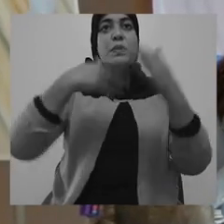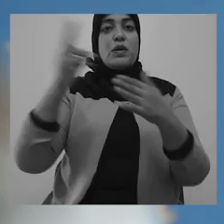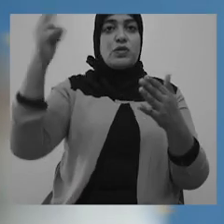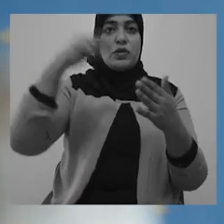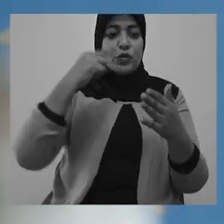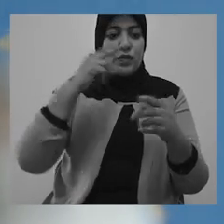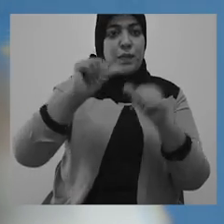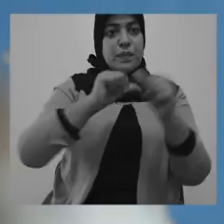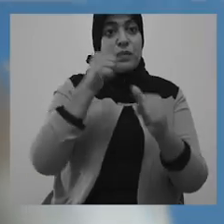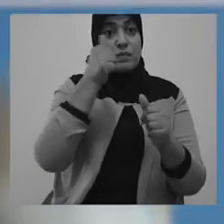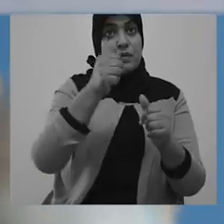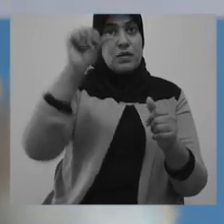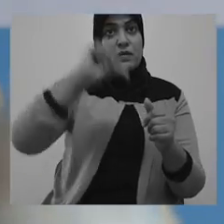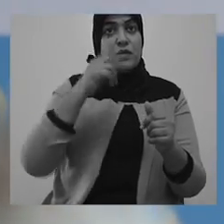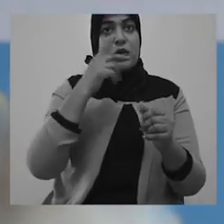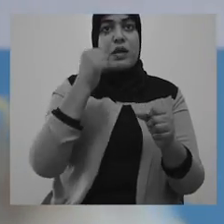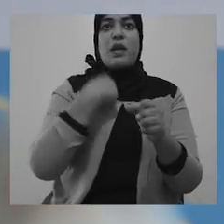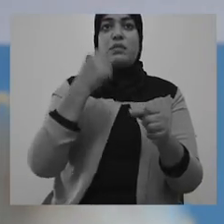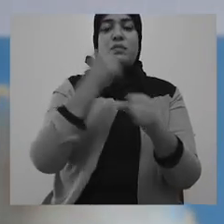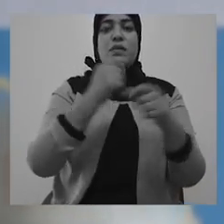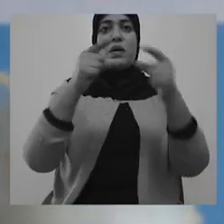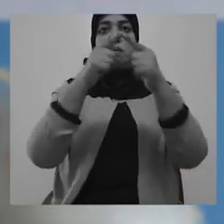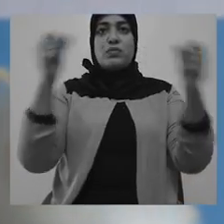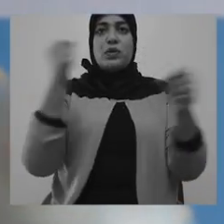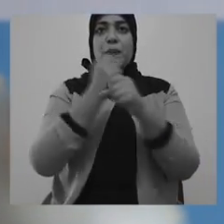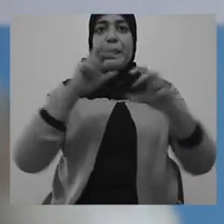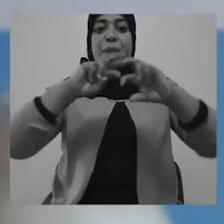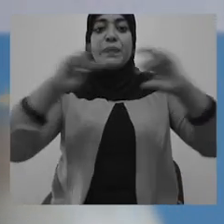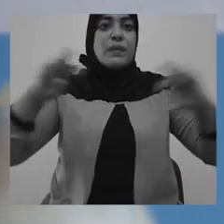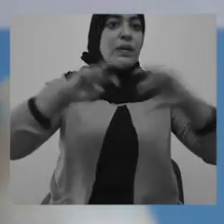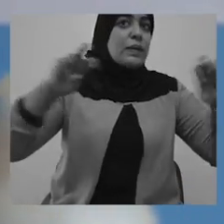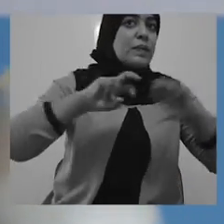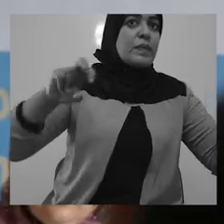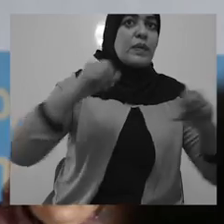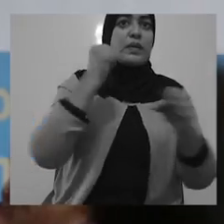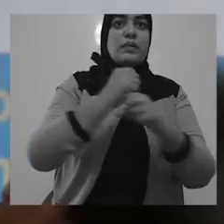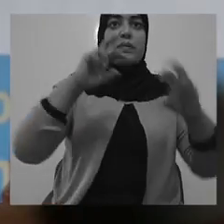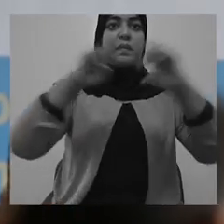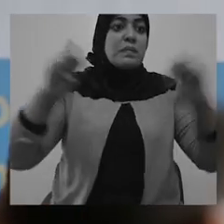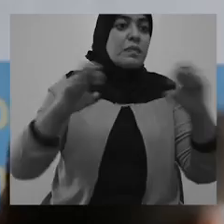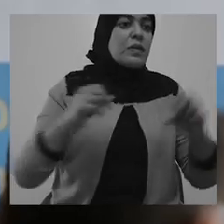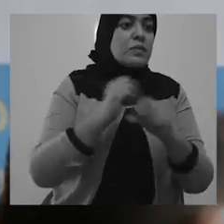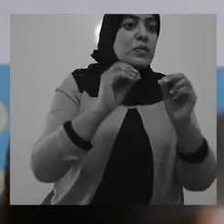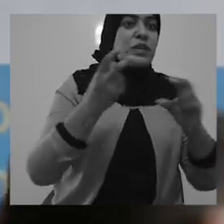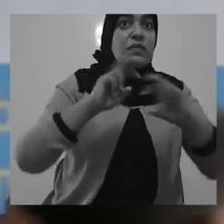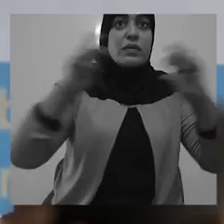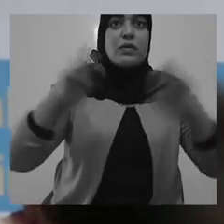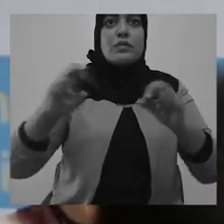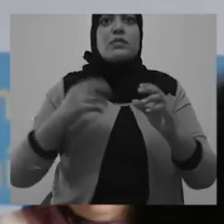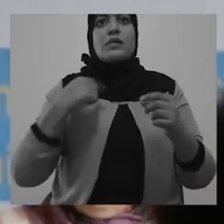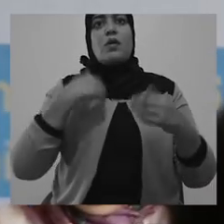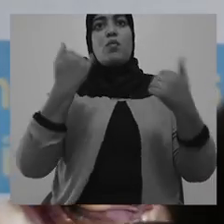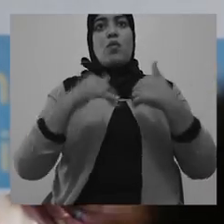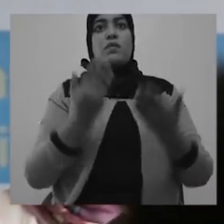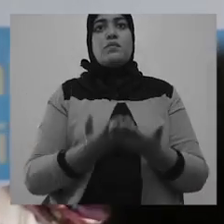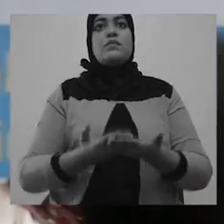Parmi les activités phares de ce projet, c'est une recherche sur la qualité de vie des personnes handicapées de la région. Cette recherche a été faite selon